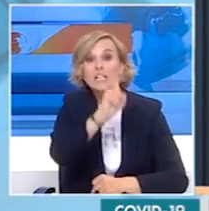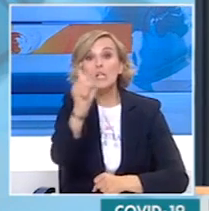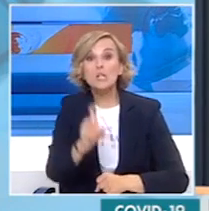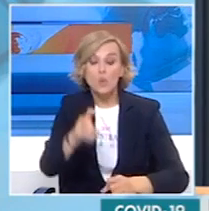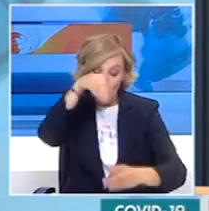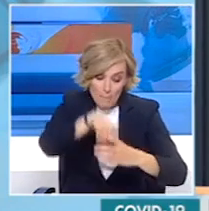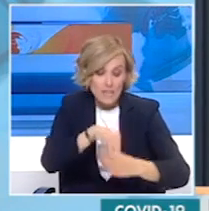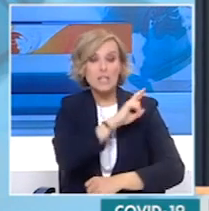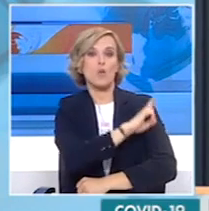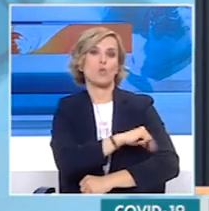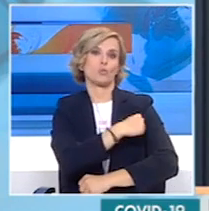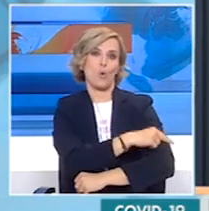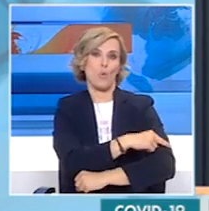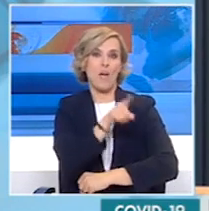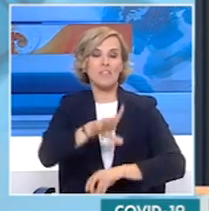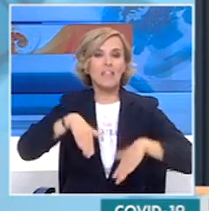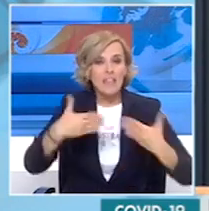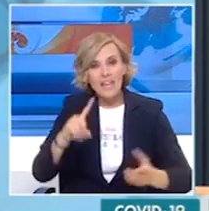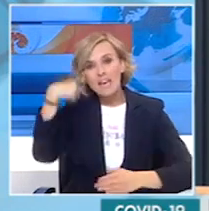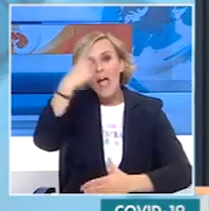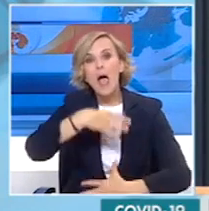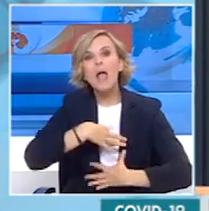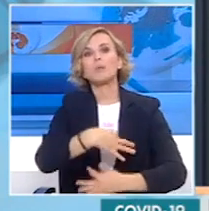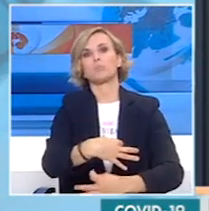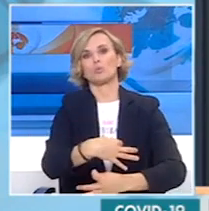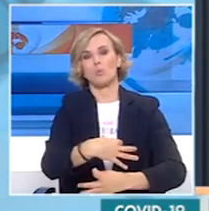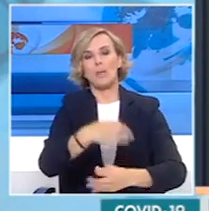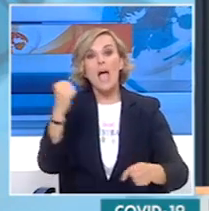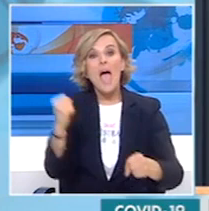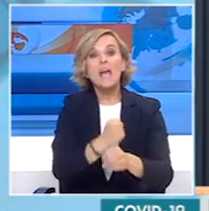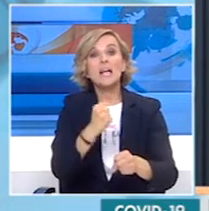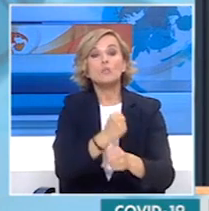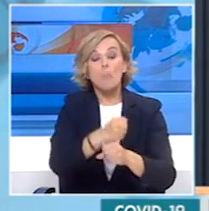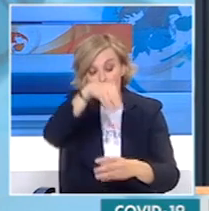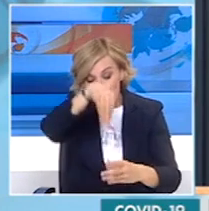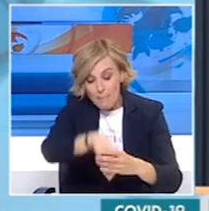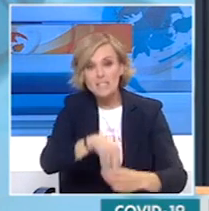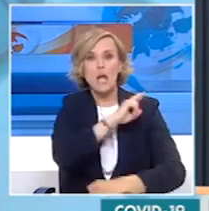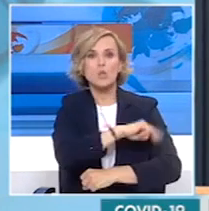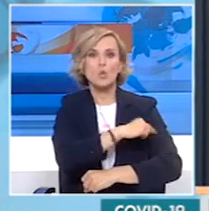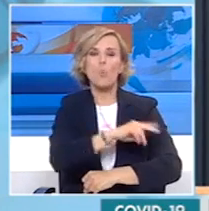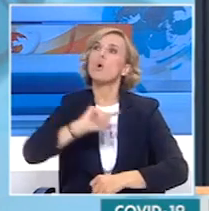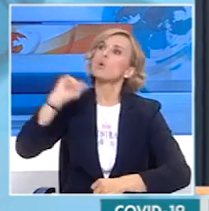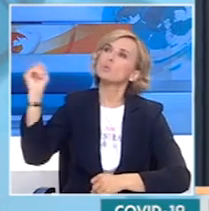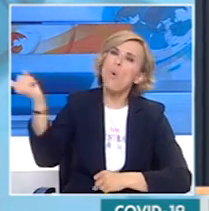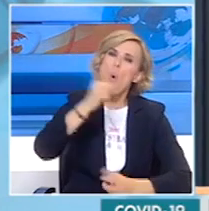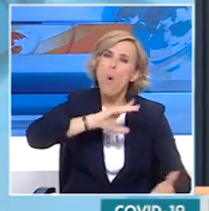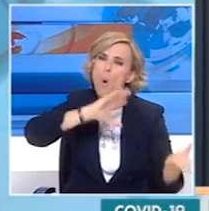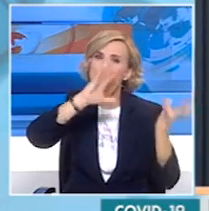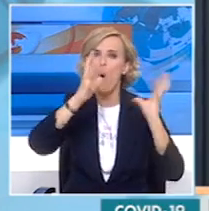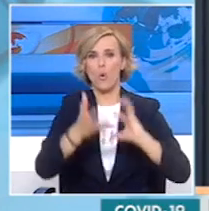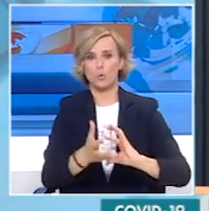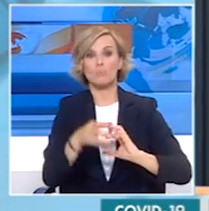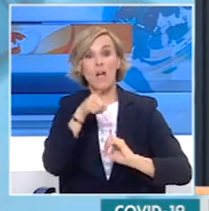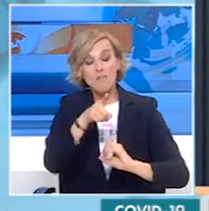μας αντιπροσωπεύουν περισσότερους από τους μισούς εργαζόμενους στον τομέα της υγείας, σε παγκόσμιο επίπεδο, και παρέχουν